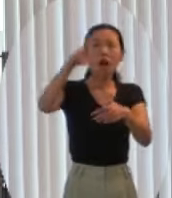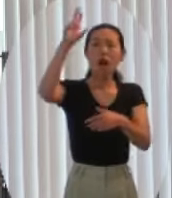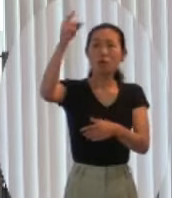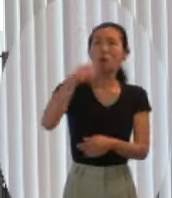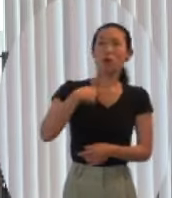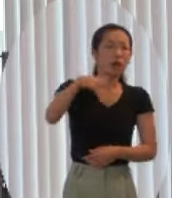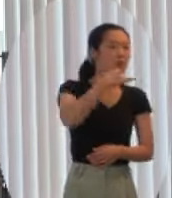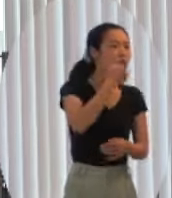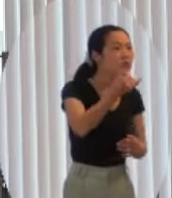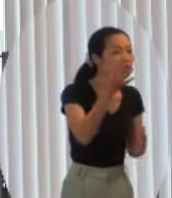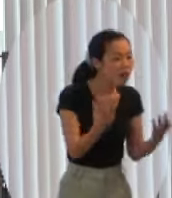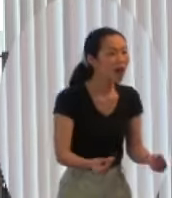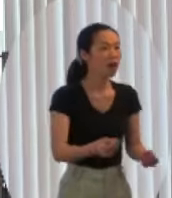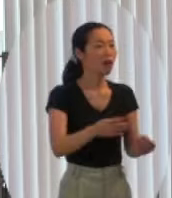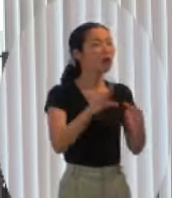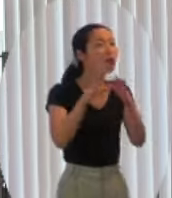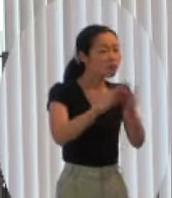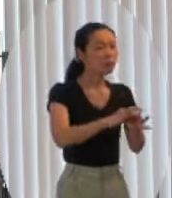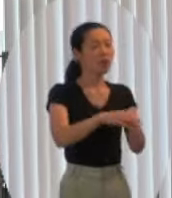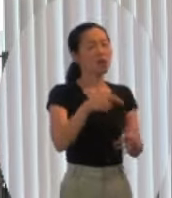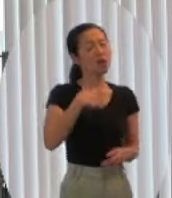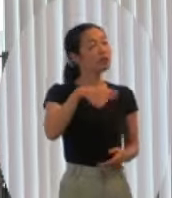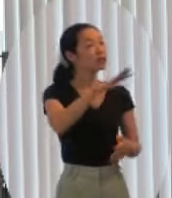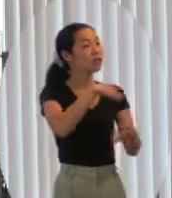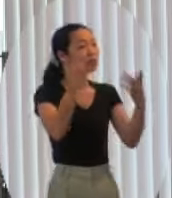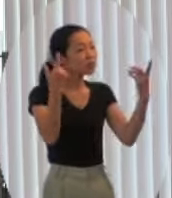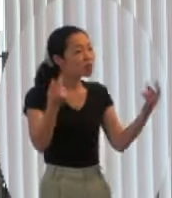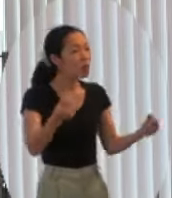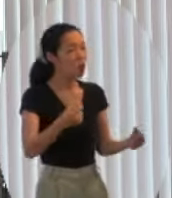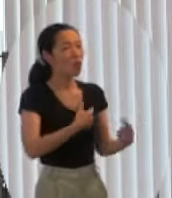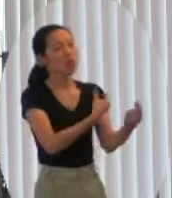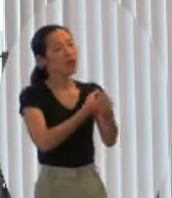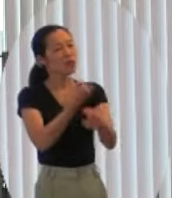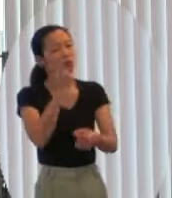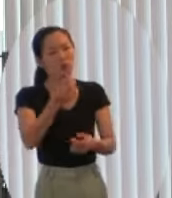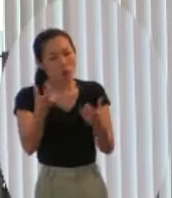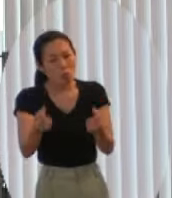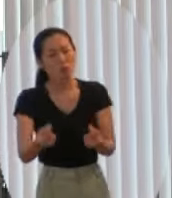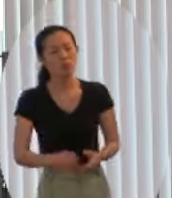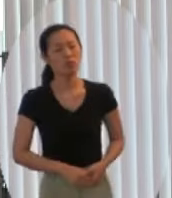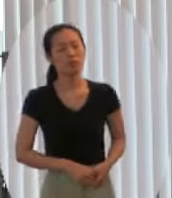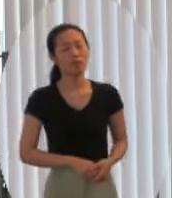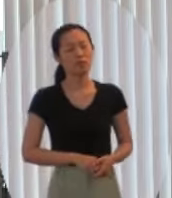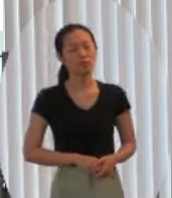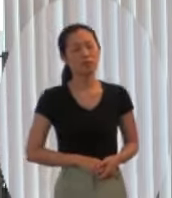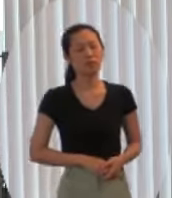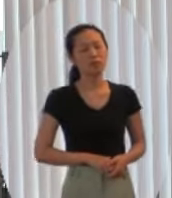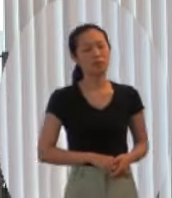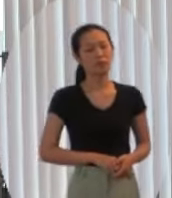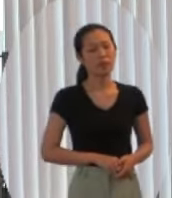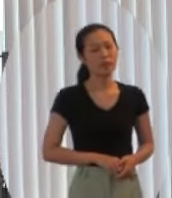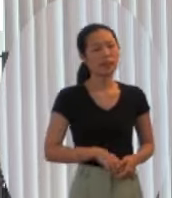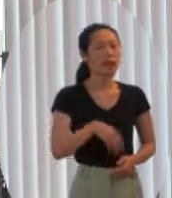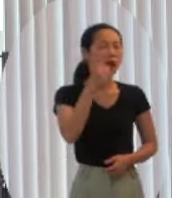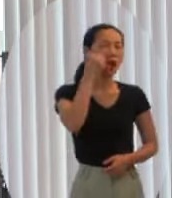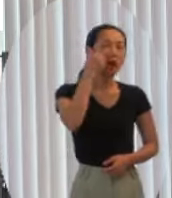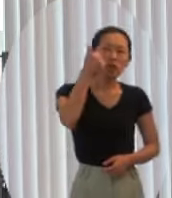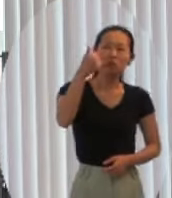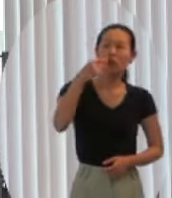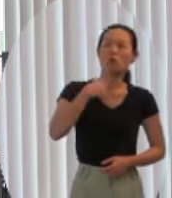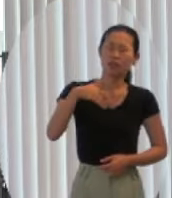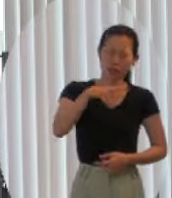子の犠牲という大きな犠牲に基づいて私たちを許してくださったんだから、主は私たちのために